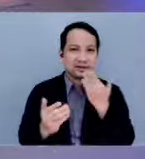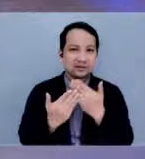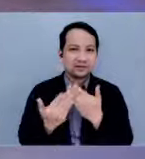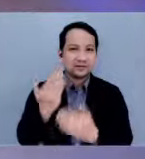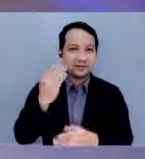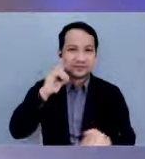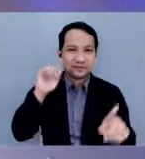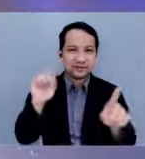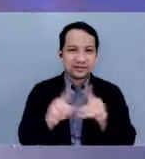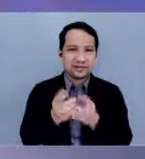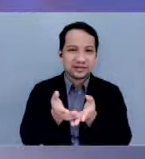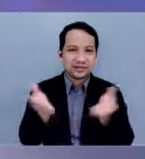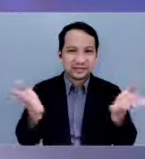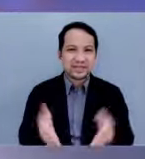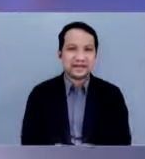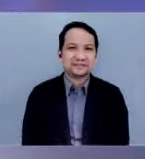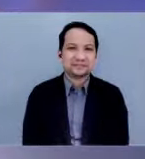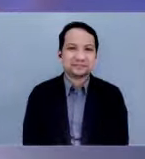Good Morning Kapatid!